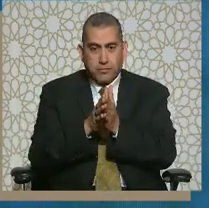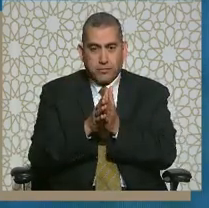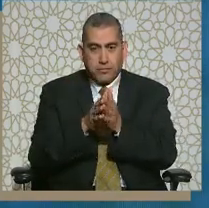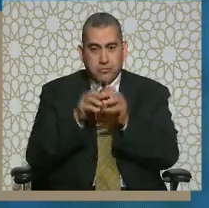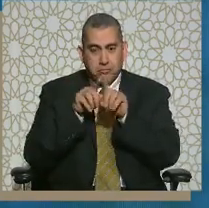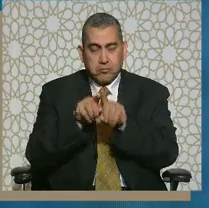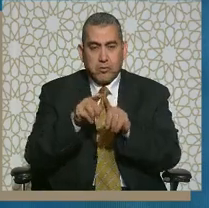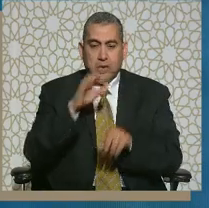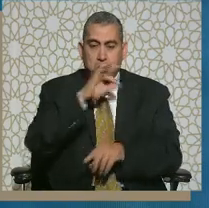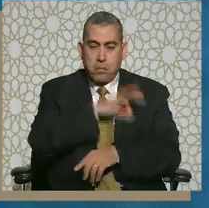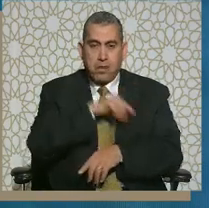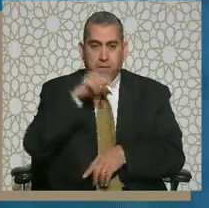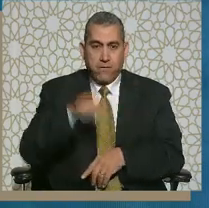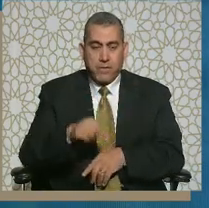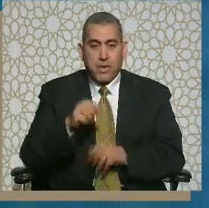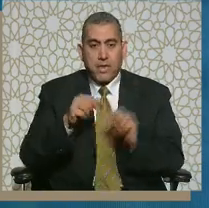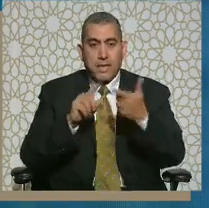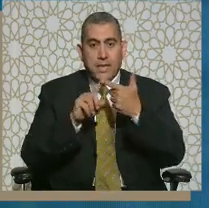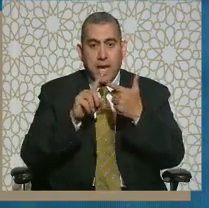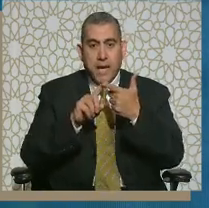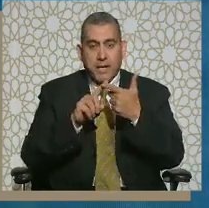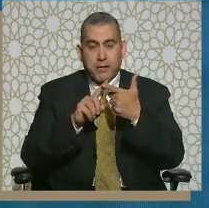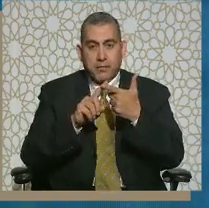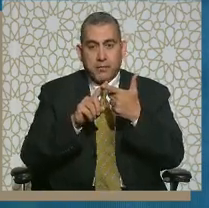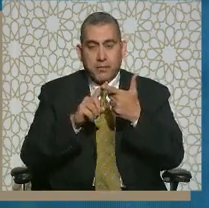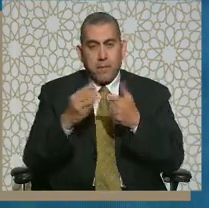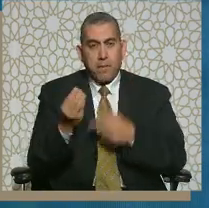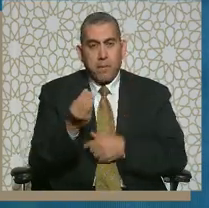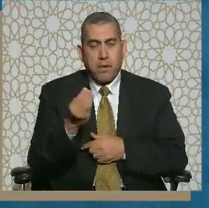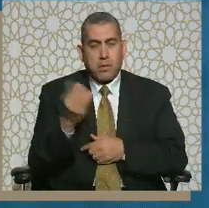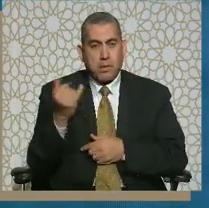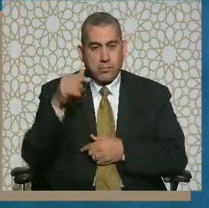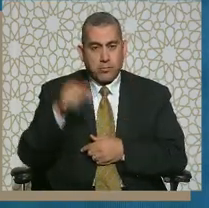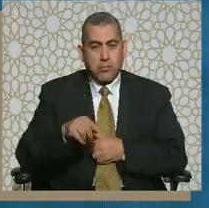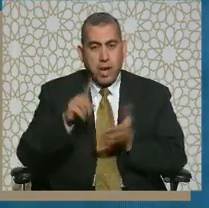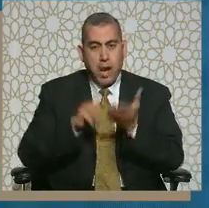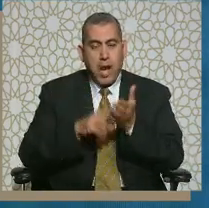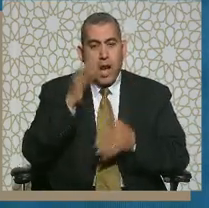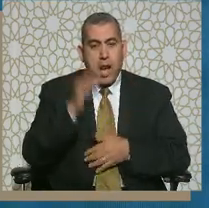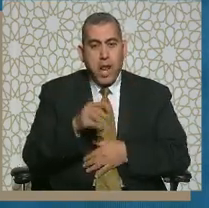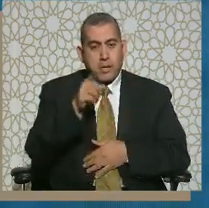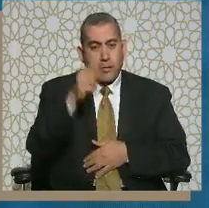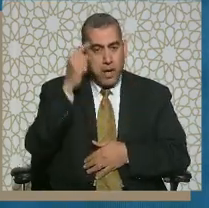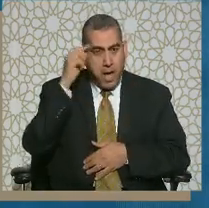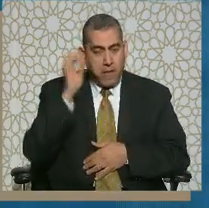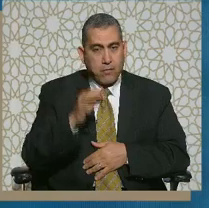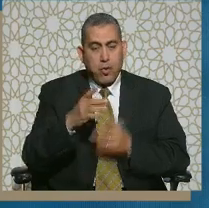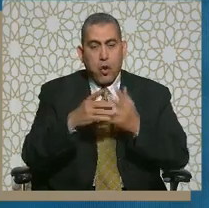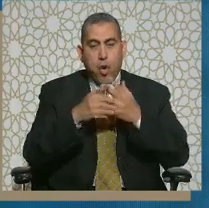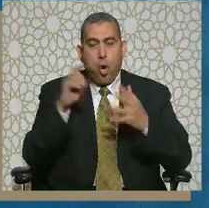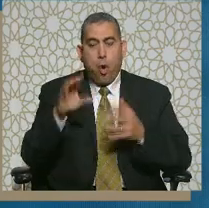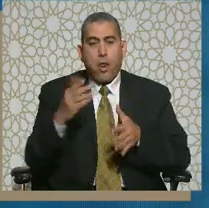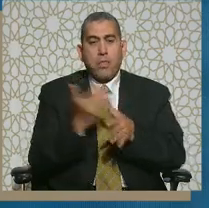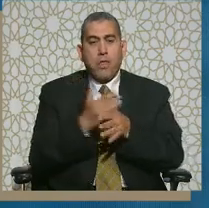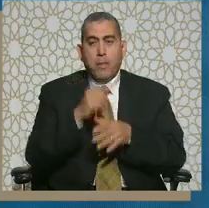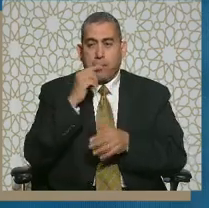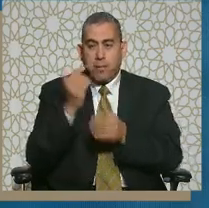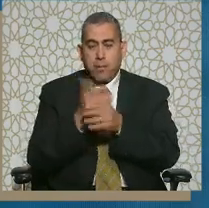للمصلحه الامر التاني ببساطه خالص لازم تعرف الخلع حصل ليه انت لو بتسالني